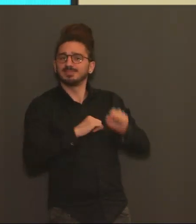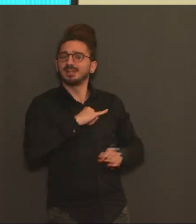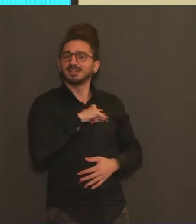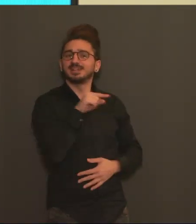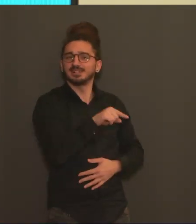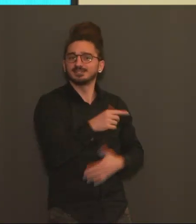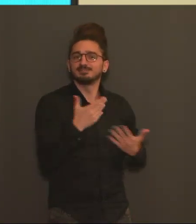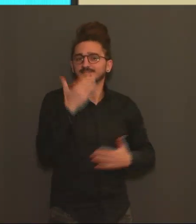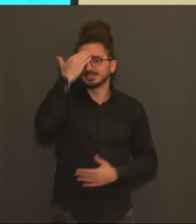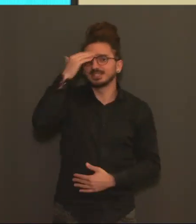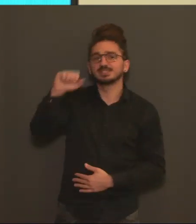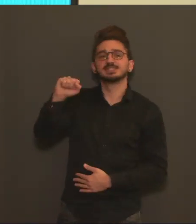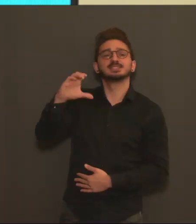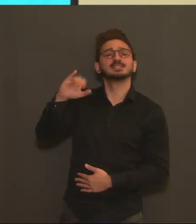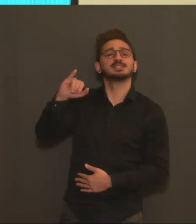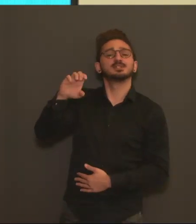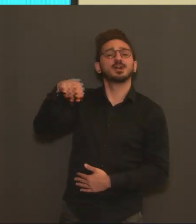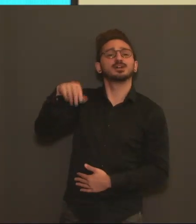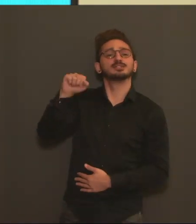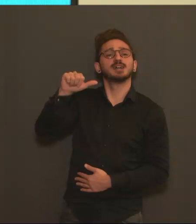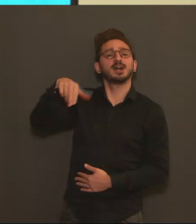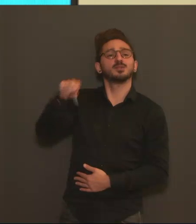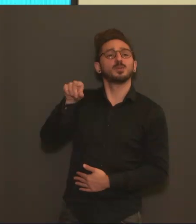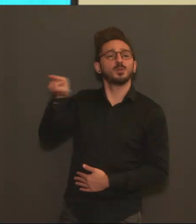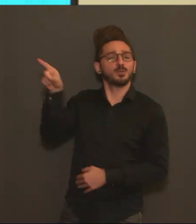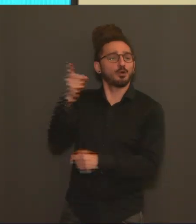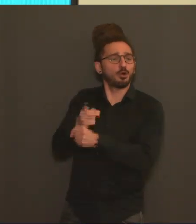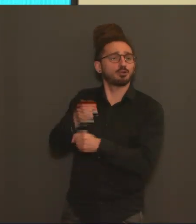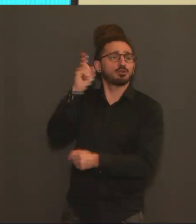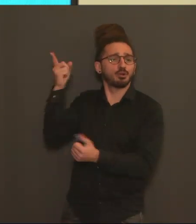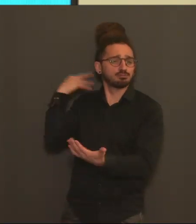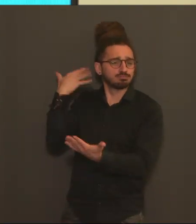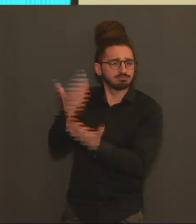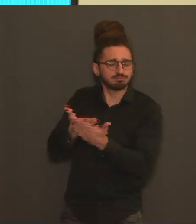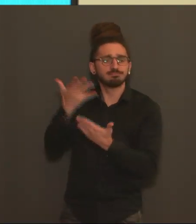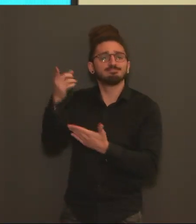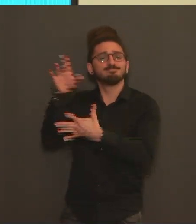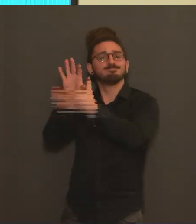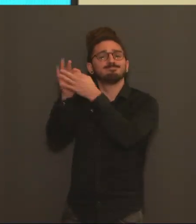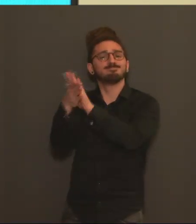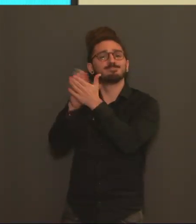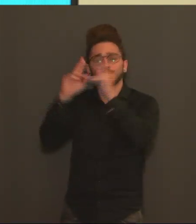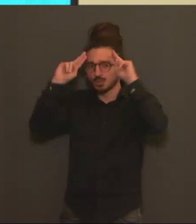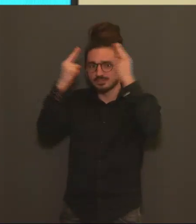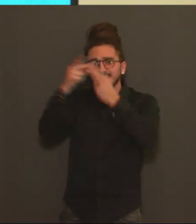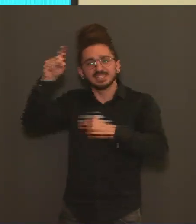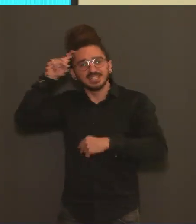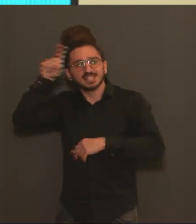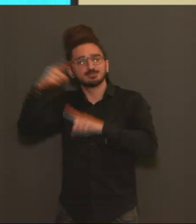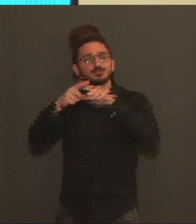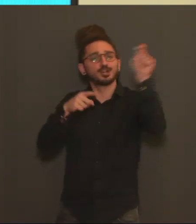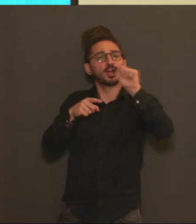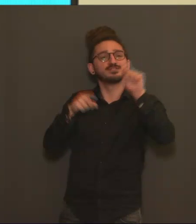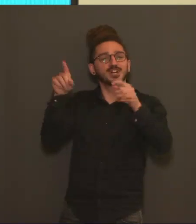d'Anvers et de Liège, mène une étude de dosage d'anticorps dans des cabinets de généralistes, chez des